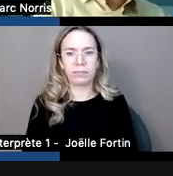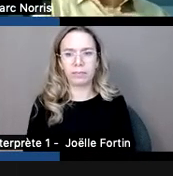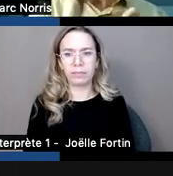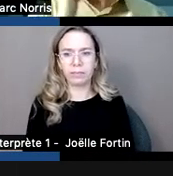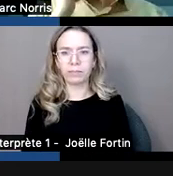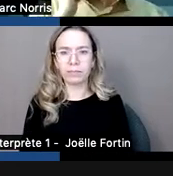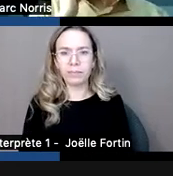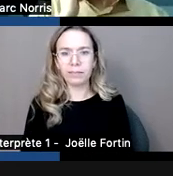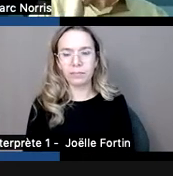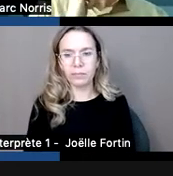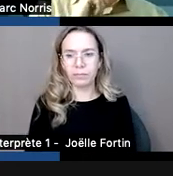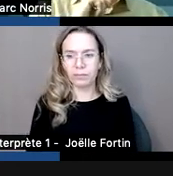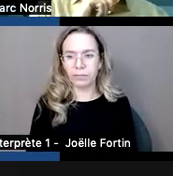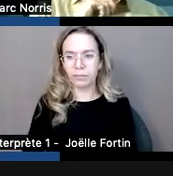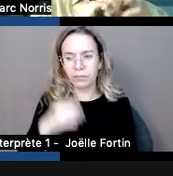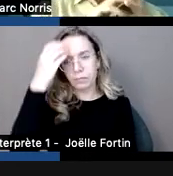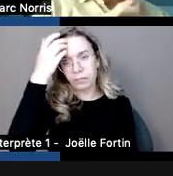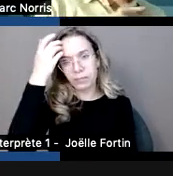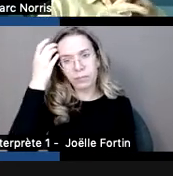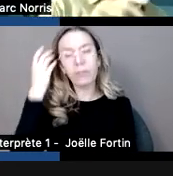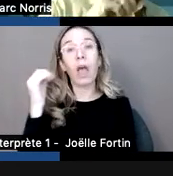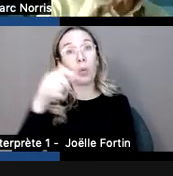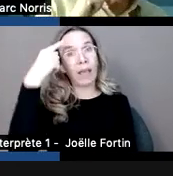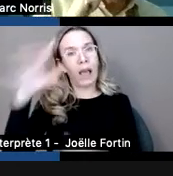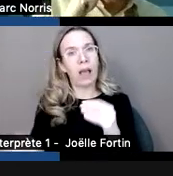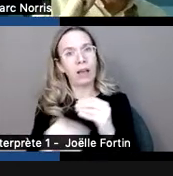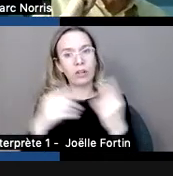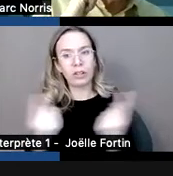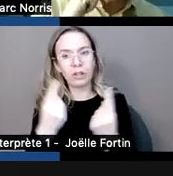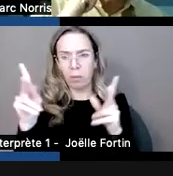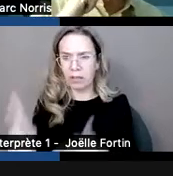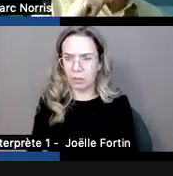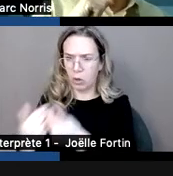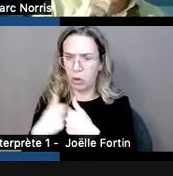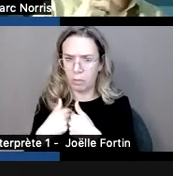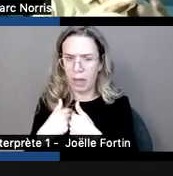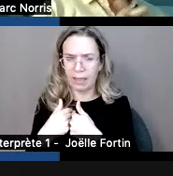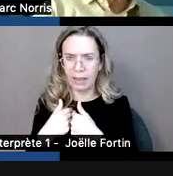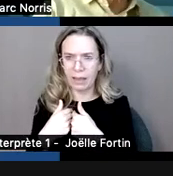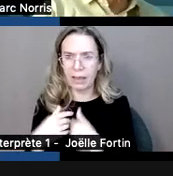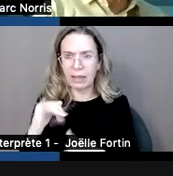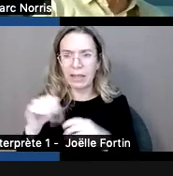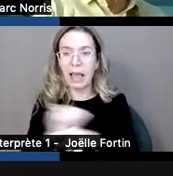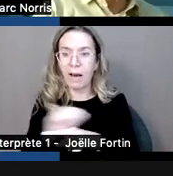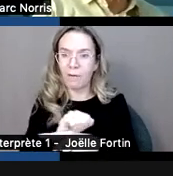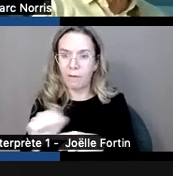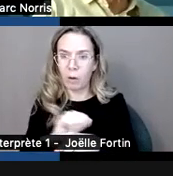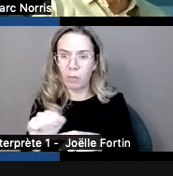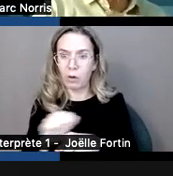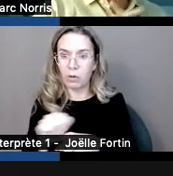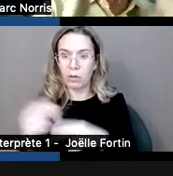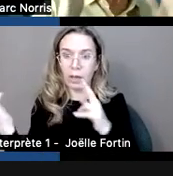Oui, je voulais souligner quelque chose. Il y a quelqu'un qui me demandait est-ce que la formation est reconnue par le